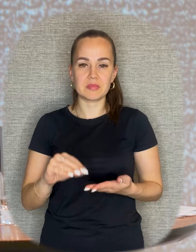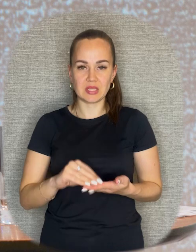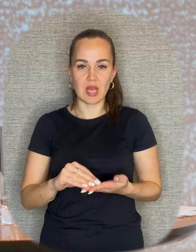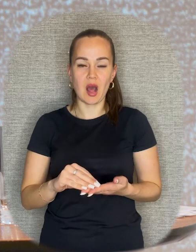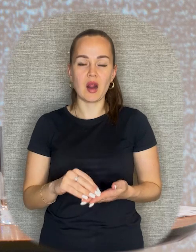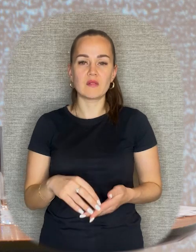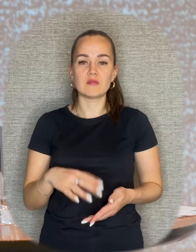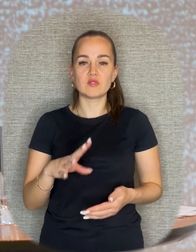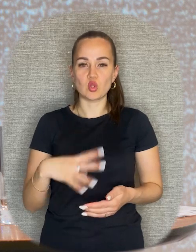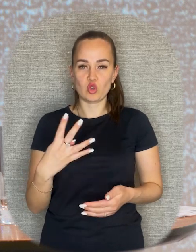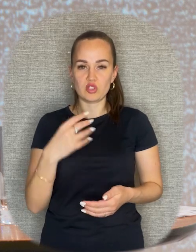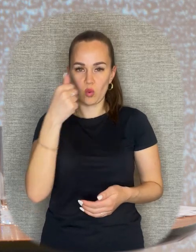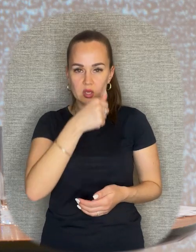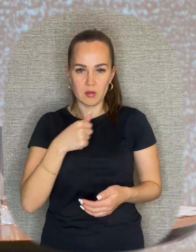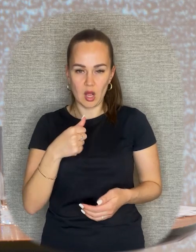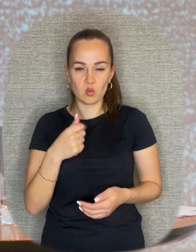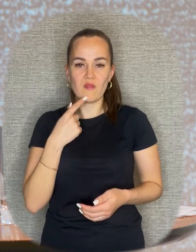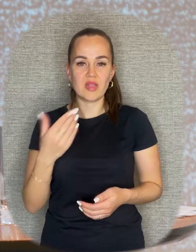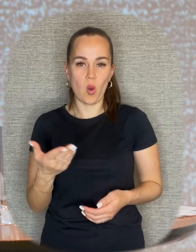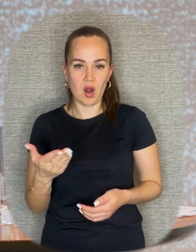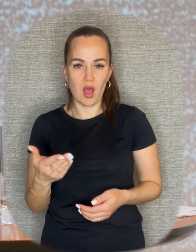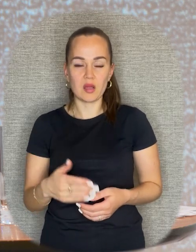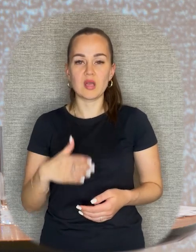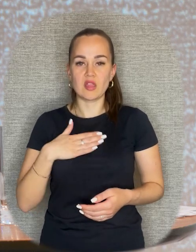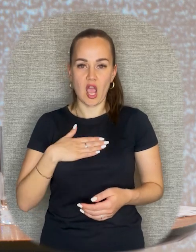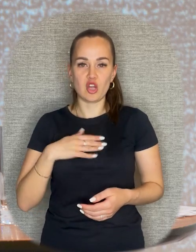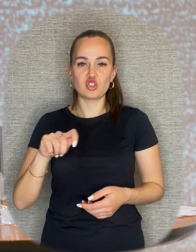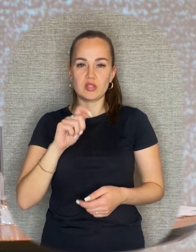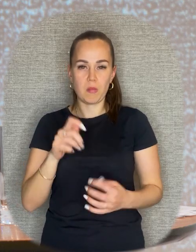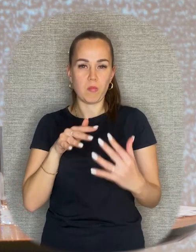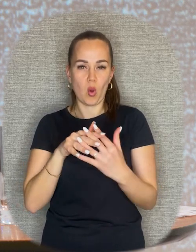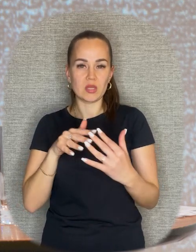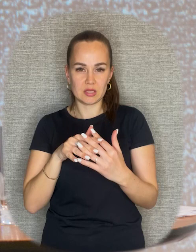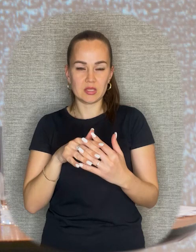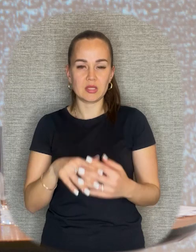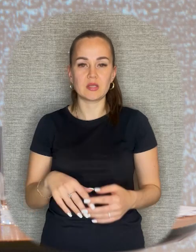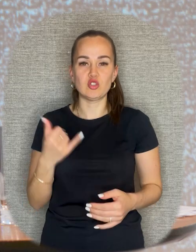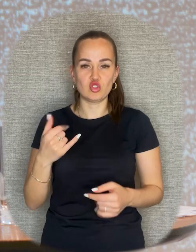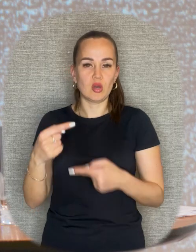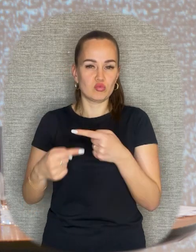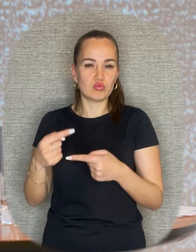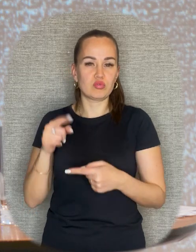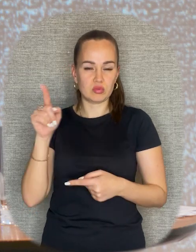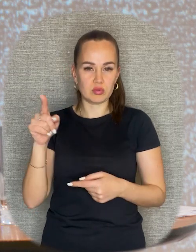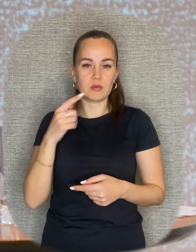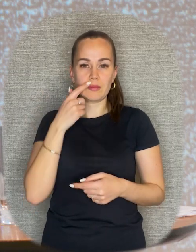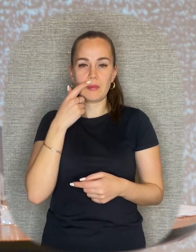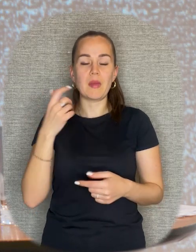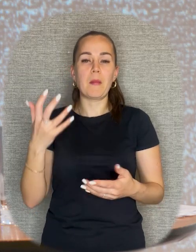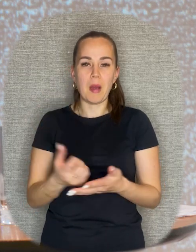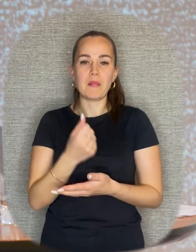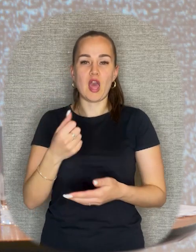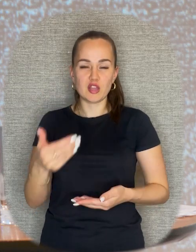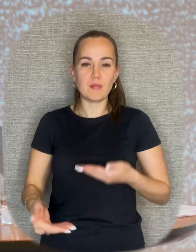слово Современника Валентину Александровичу каменскому который говорил в сорок четвёртом году в одном из своих